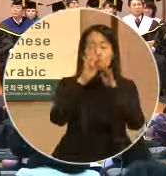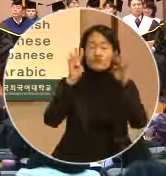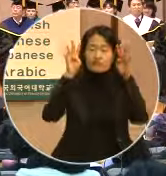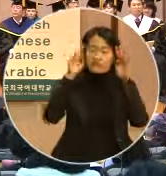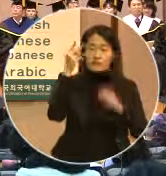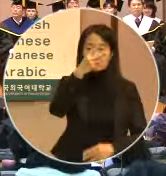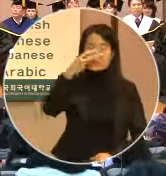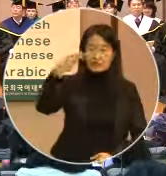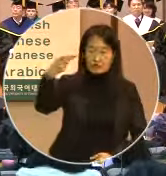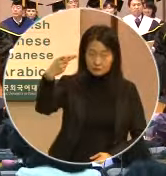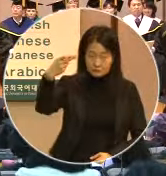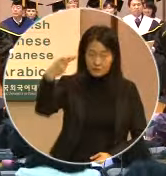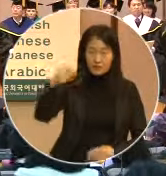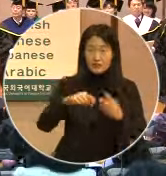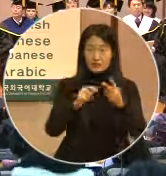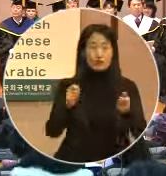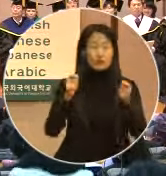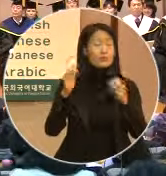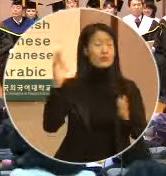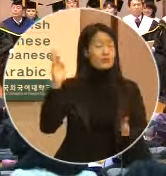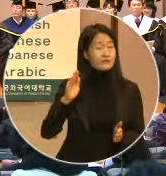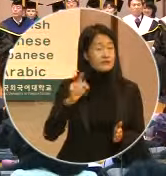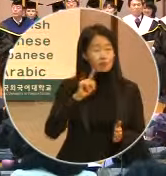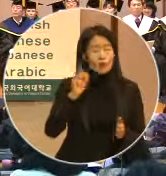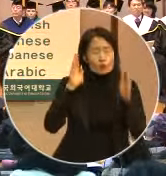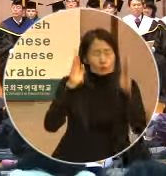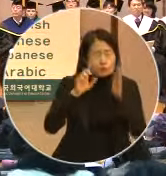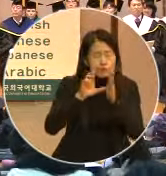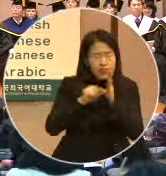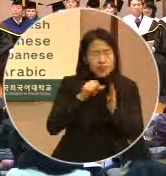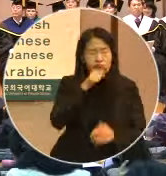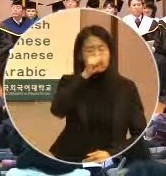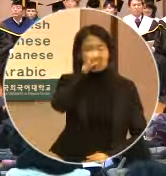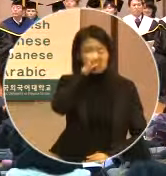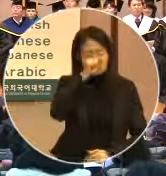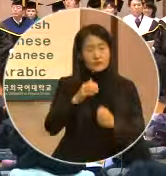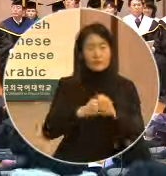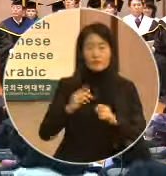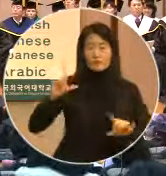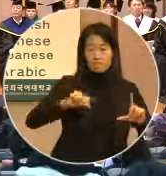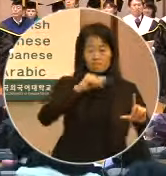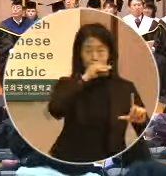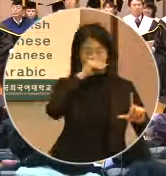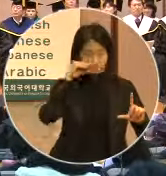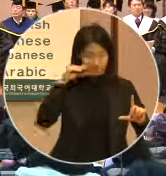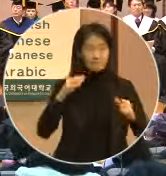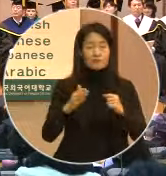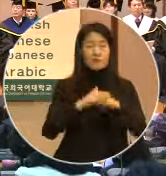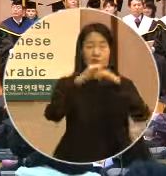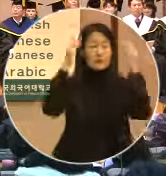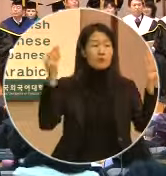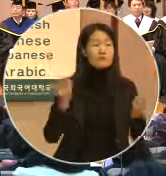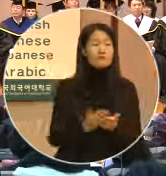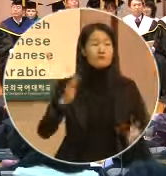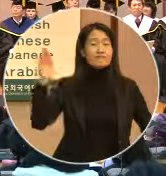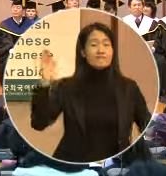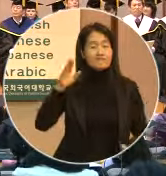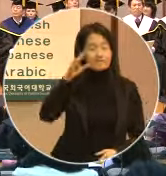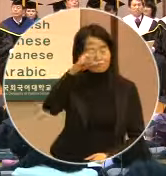2012학년도 전기 졸업생으로서 재학 중 학업성적이 우수하고 홈행위 달정하여 모든